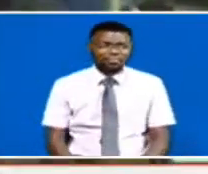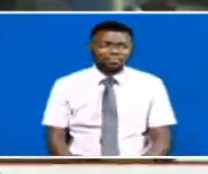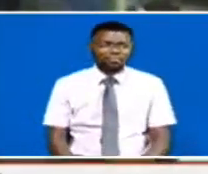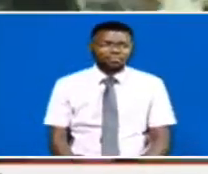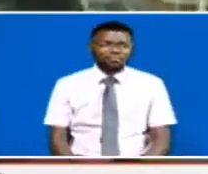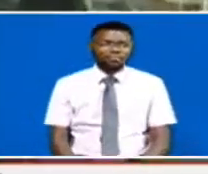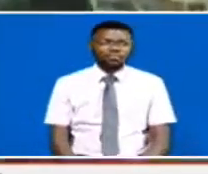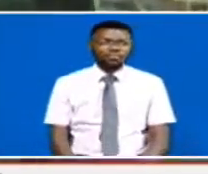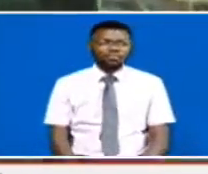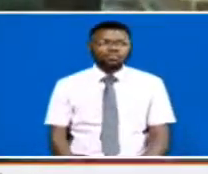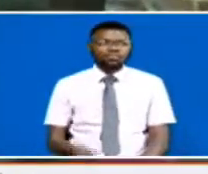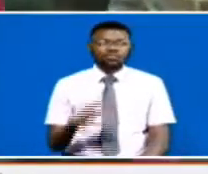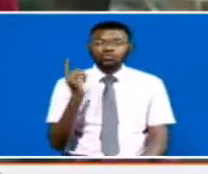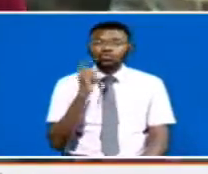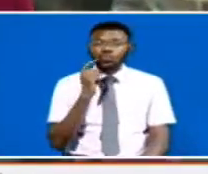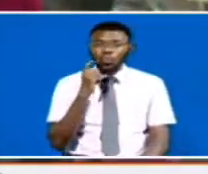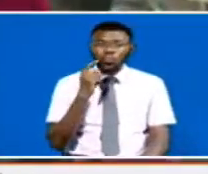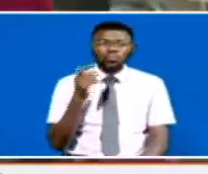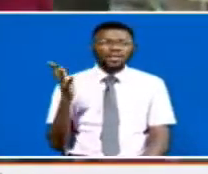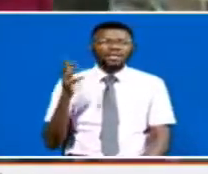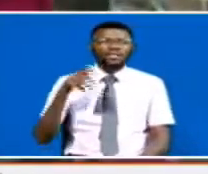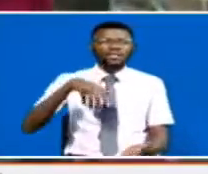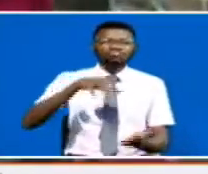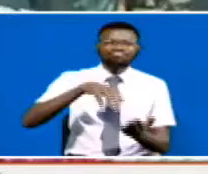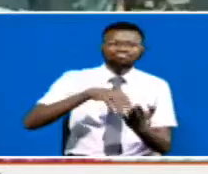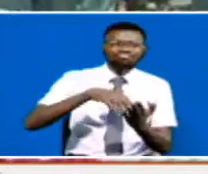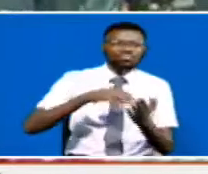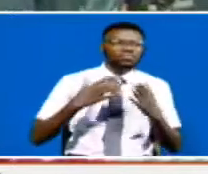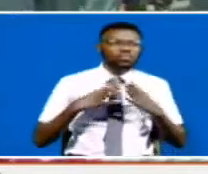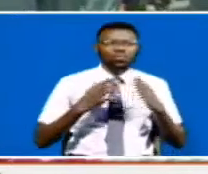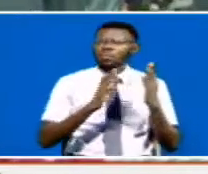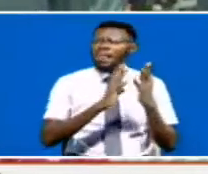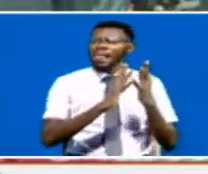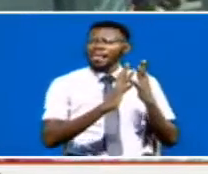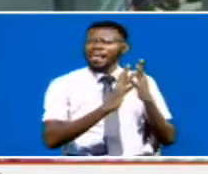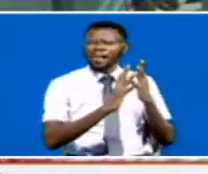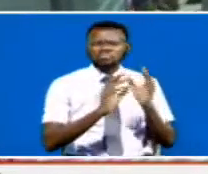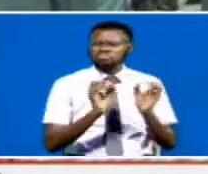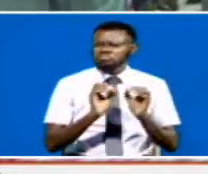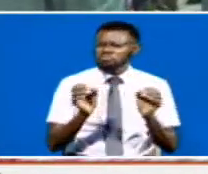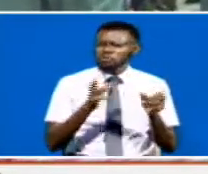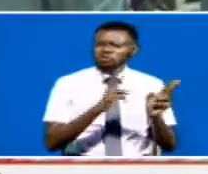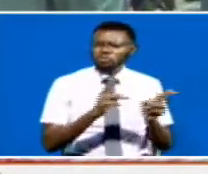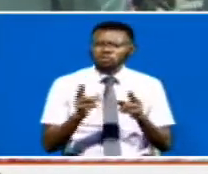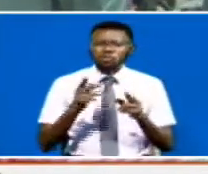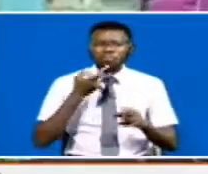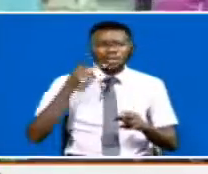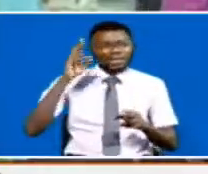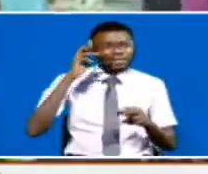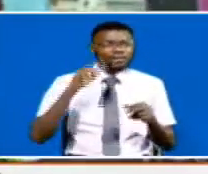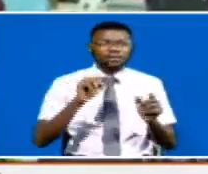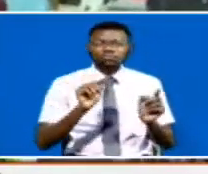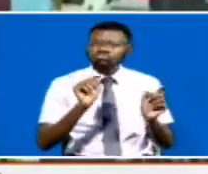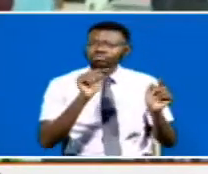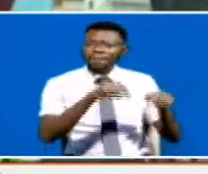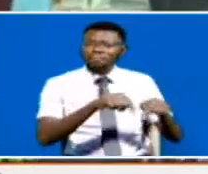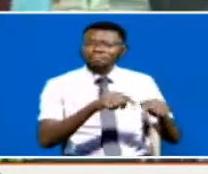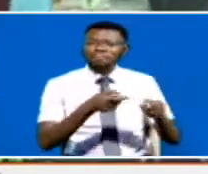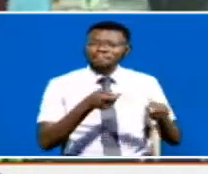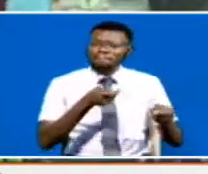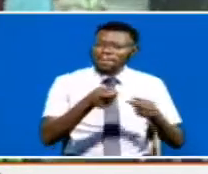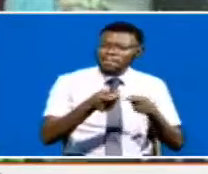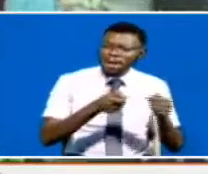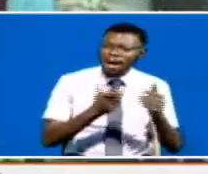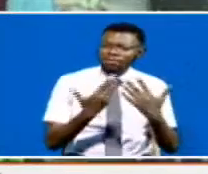Katika maduka ya kuuza vitabu na foleni ni fupi, huku makumi ya wazazi wakijitokeza kuwanunulia wanao vifaa